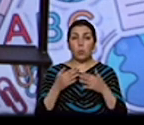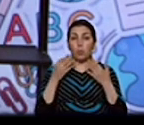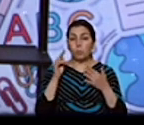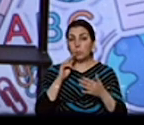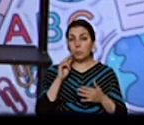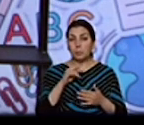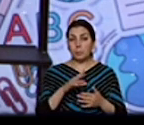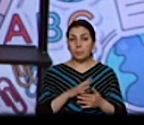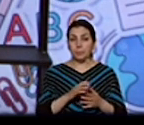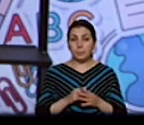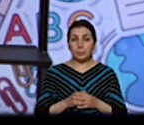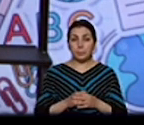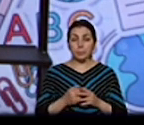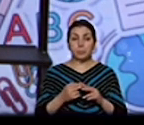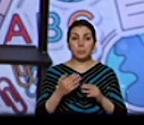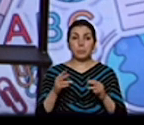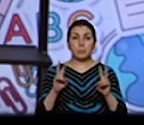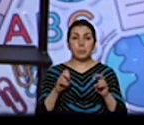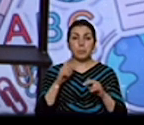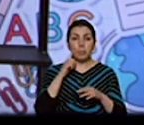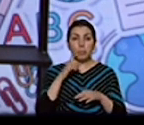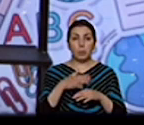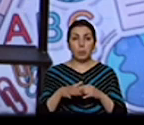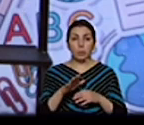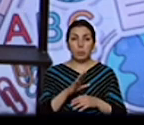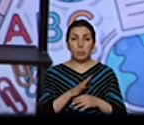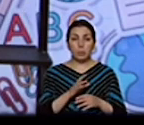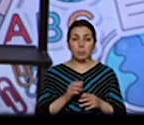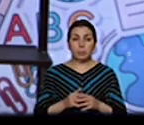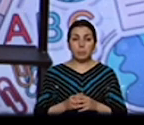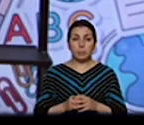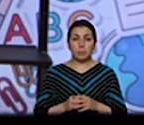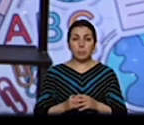o'qib o'rganmoqdamiz. Bu mavzu sizga tushunarli bo'lyaptimi?